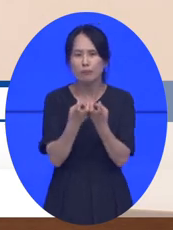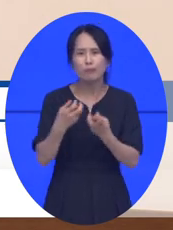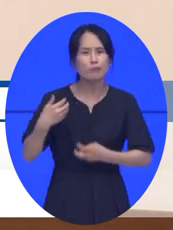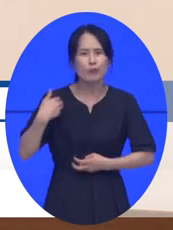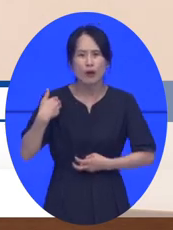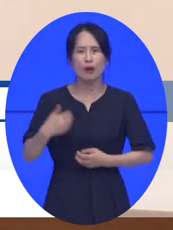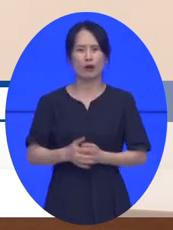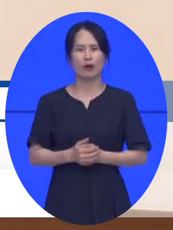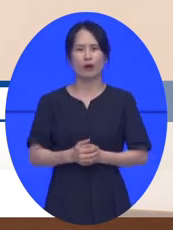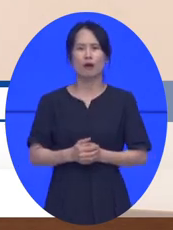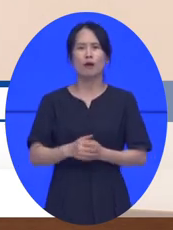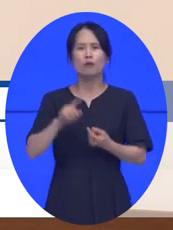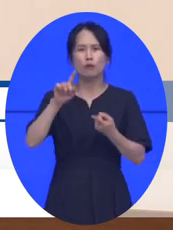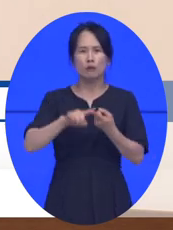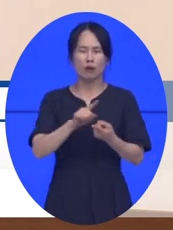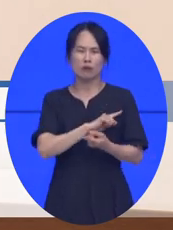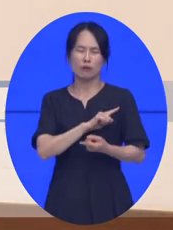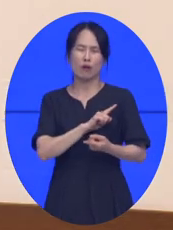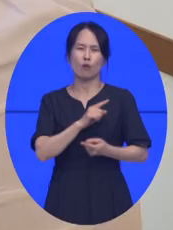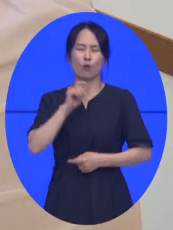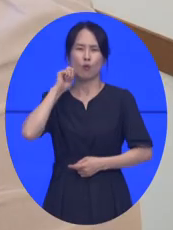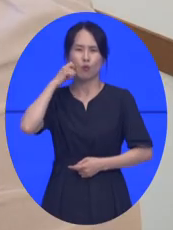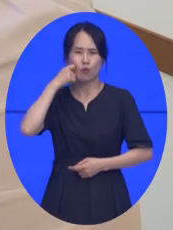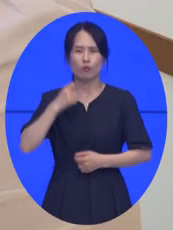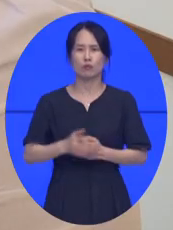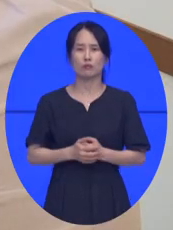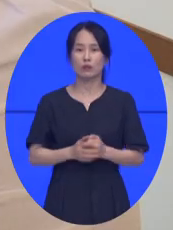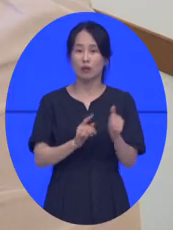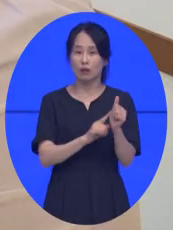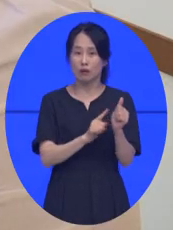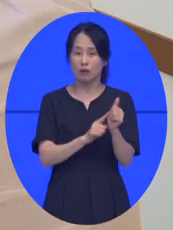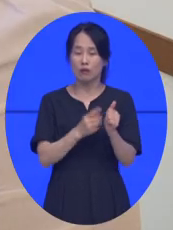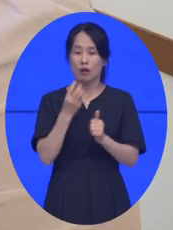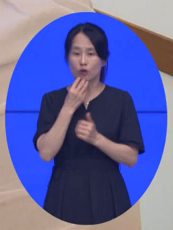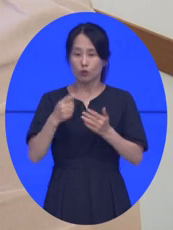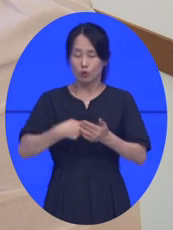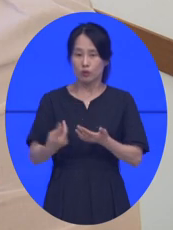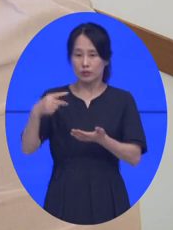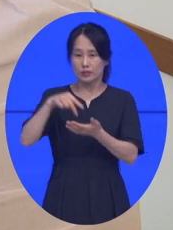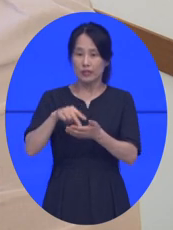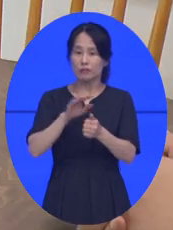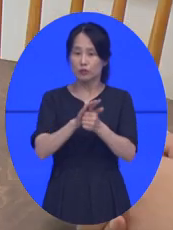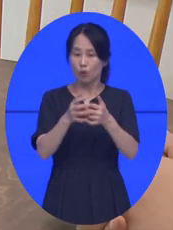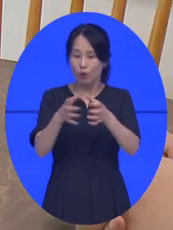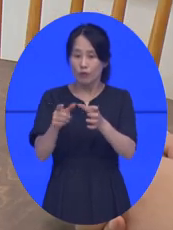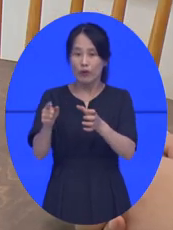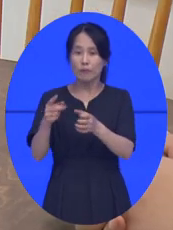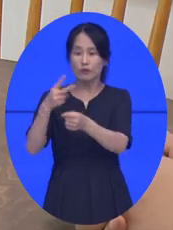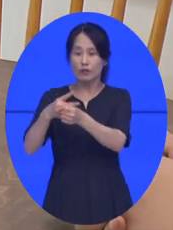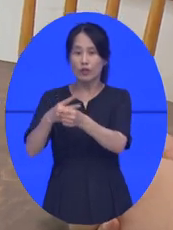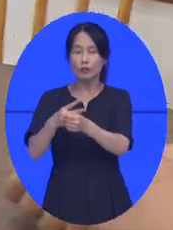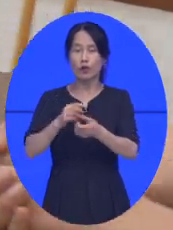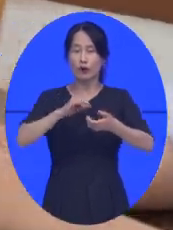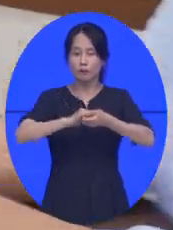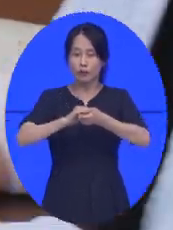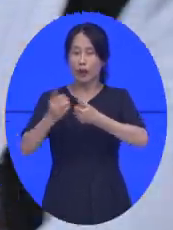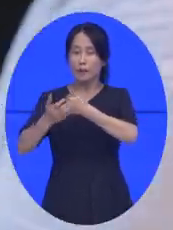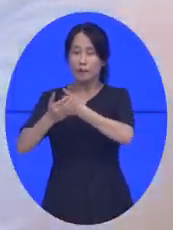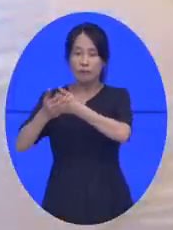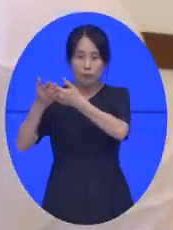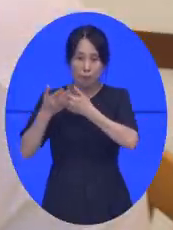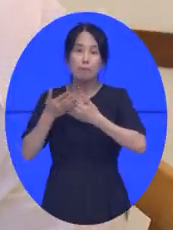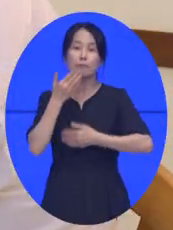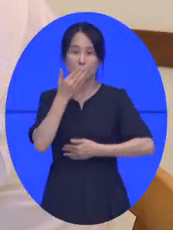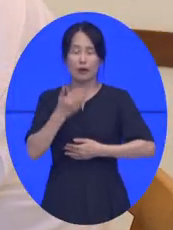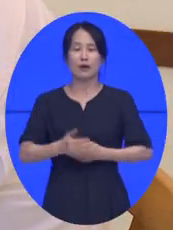모르고 그런 게 가장 필요했던 것 같아요. 김호윤 씨는 경기도 자립지원 전담기관의 사례관리사와 주기적으로 만나 도움을